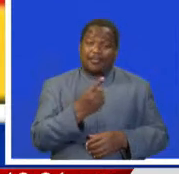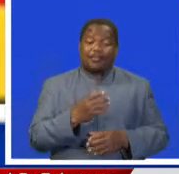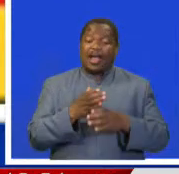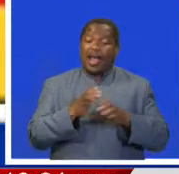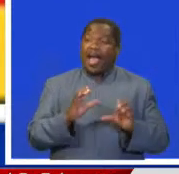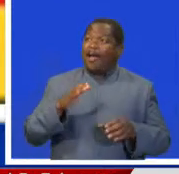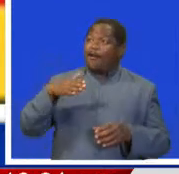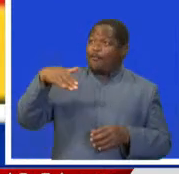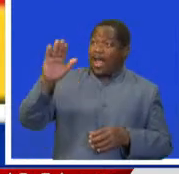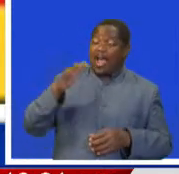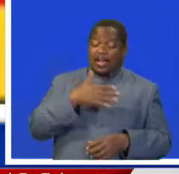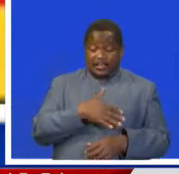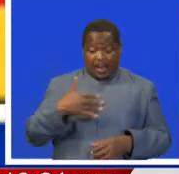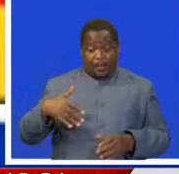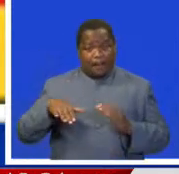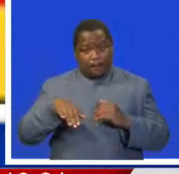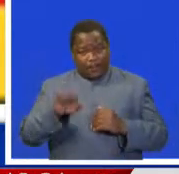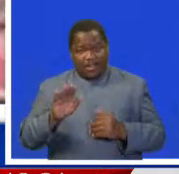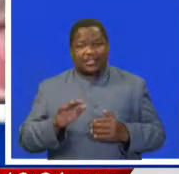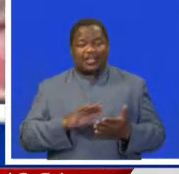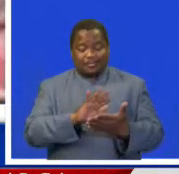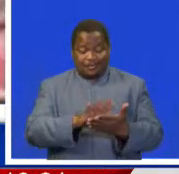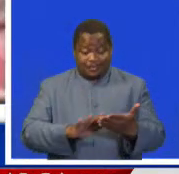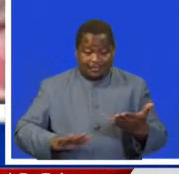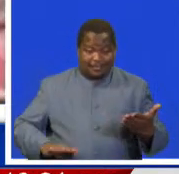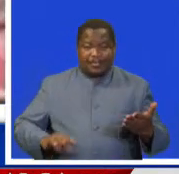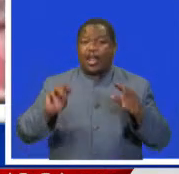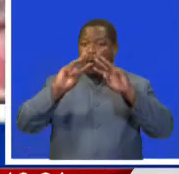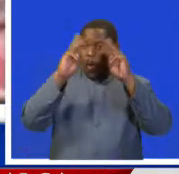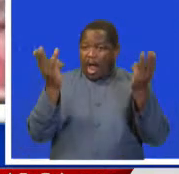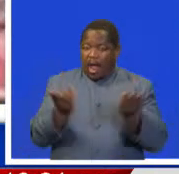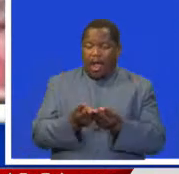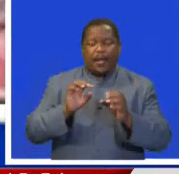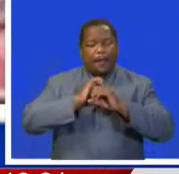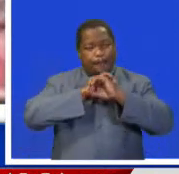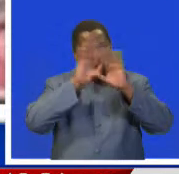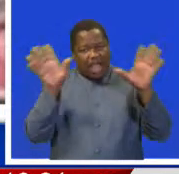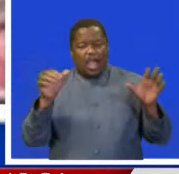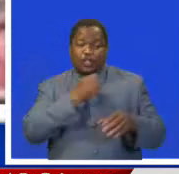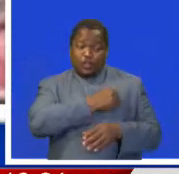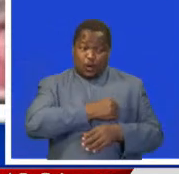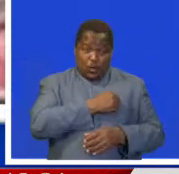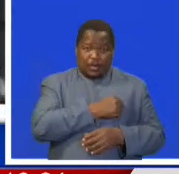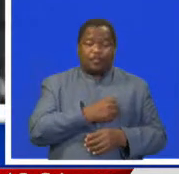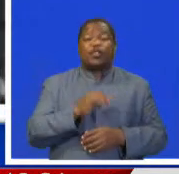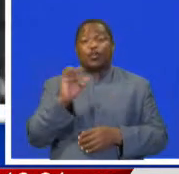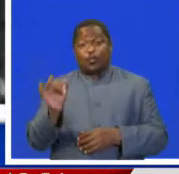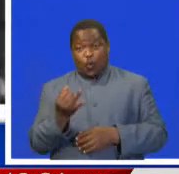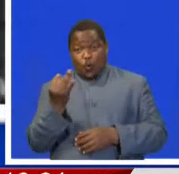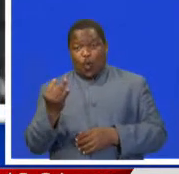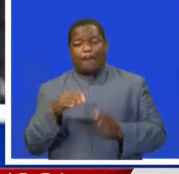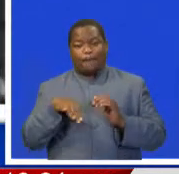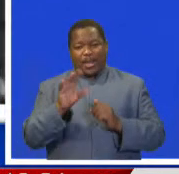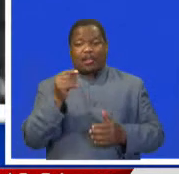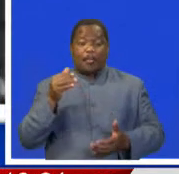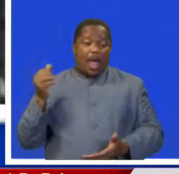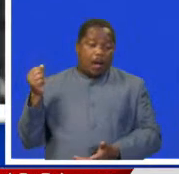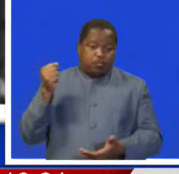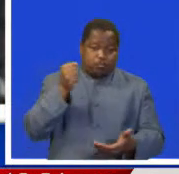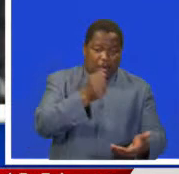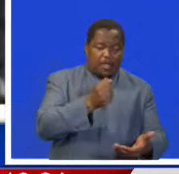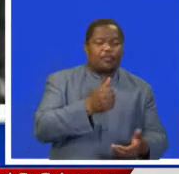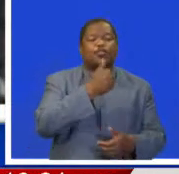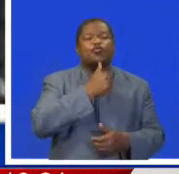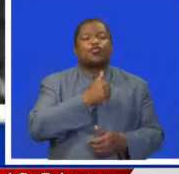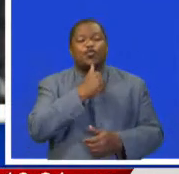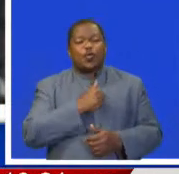ixolise ngalokusemthethweni iphinze yakhe sikhwama senvuthuko lesawusebenziswa sivesa khona eNamibia kakhulukati sivesa maherero